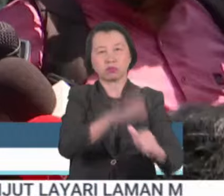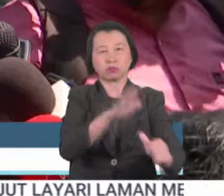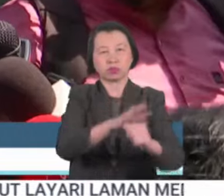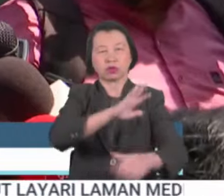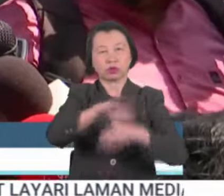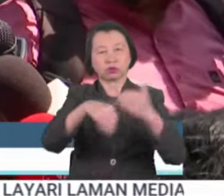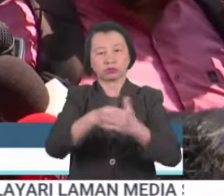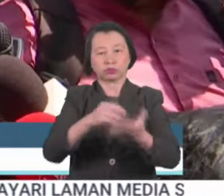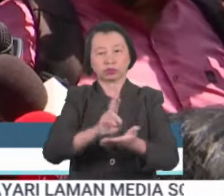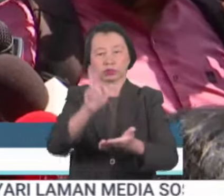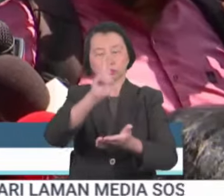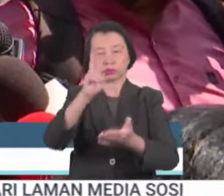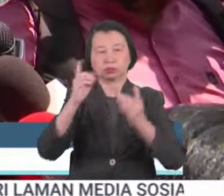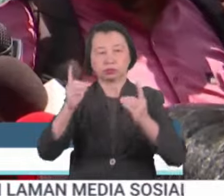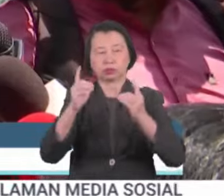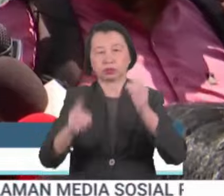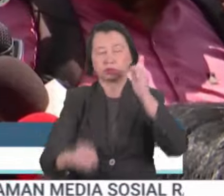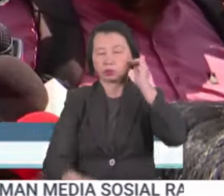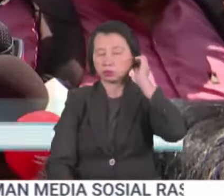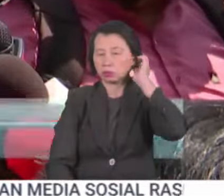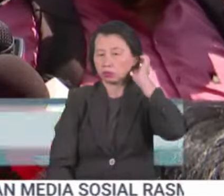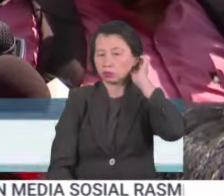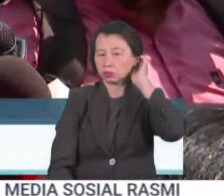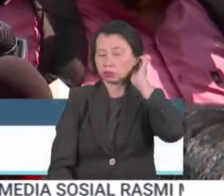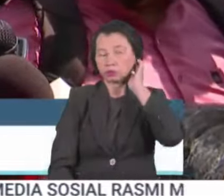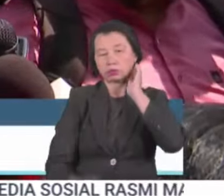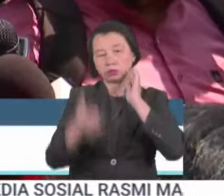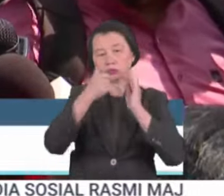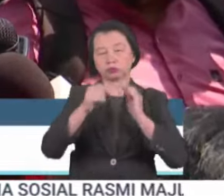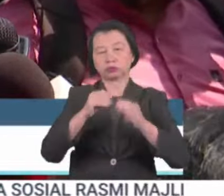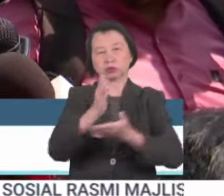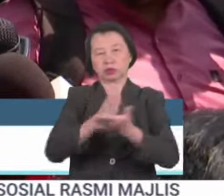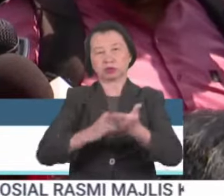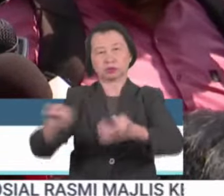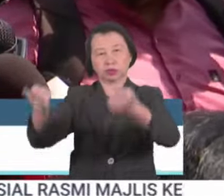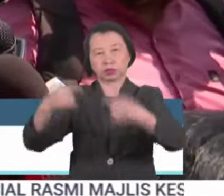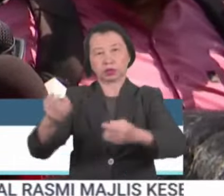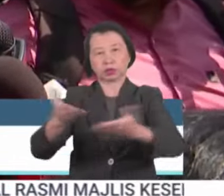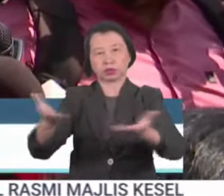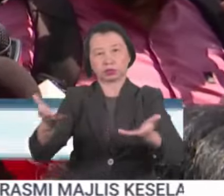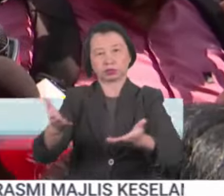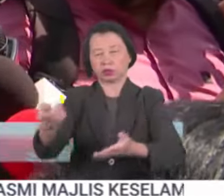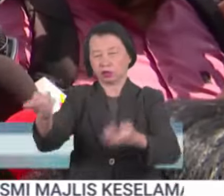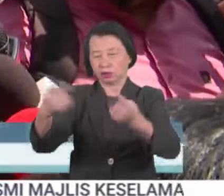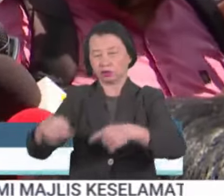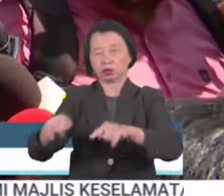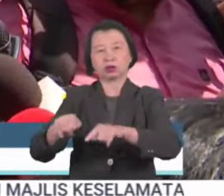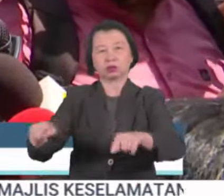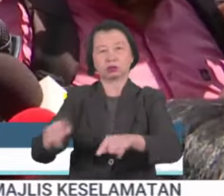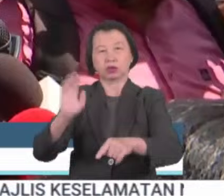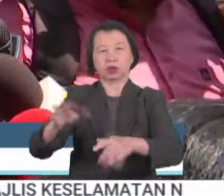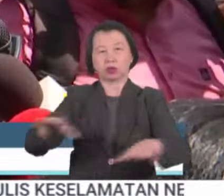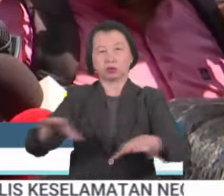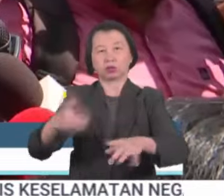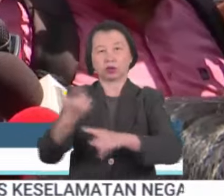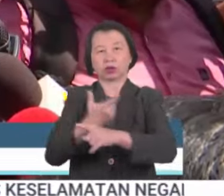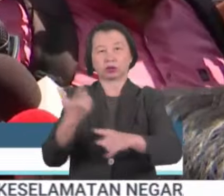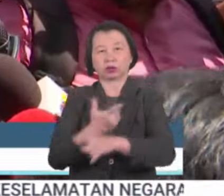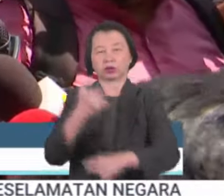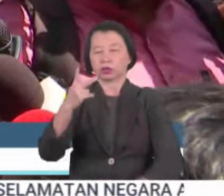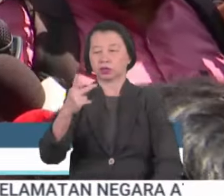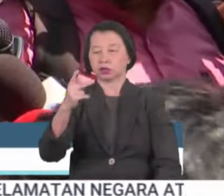pendidikan. UPMN ini kerana mereka yang datang ke sini sebahagian dari sebahagian daripadanya juga akan menjalani latihan